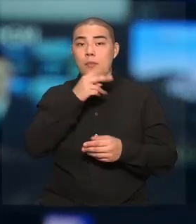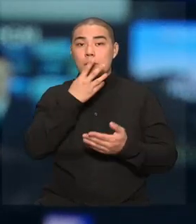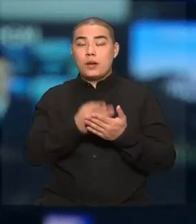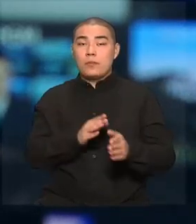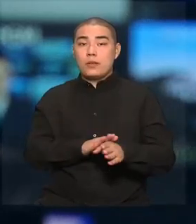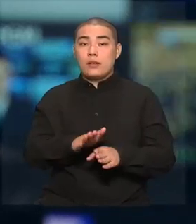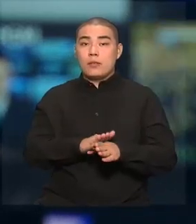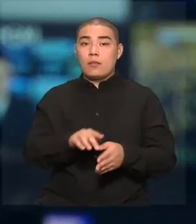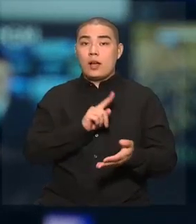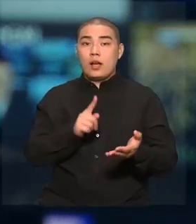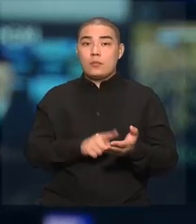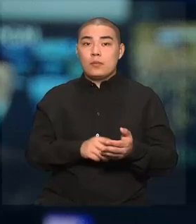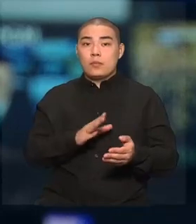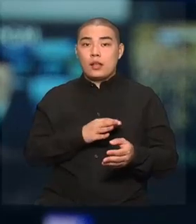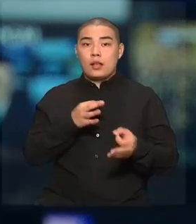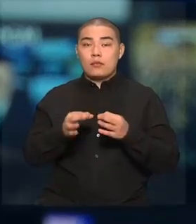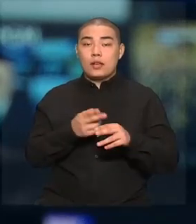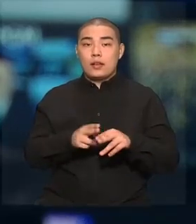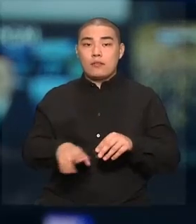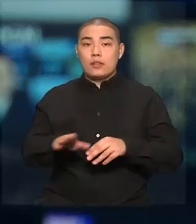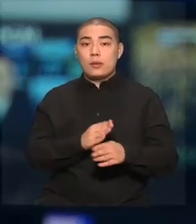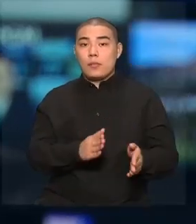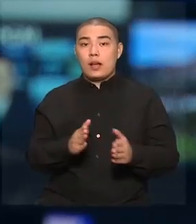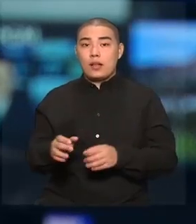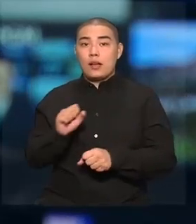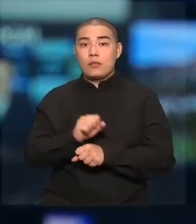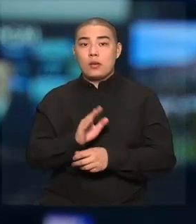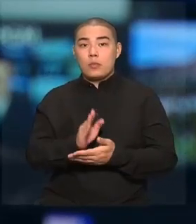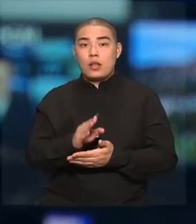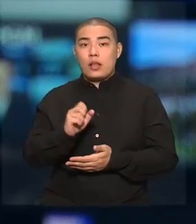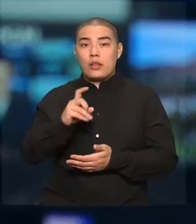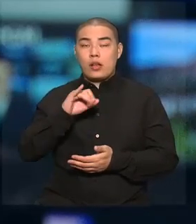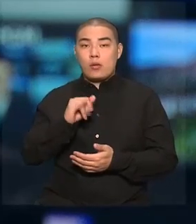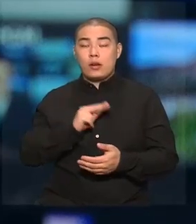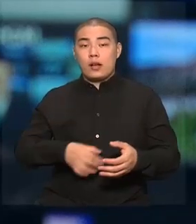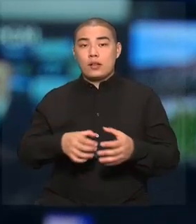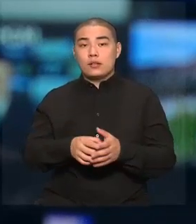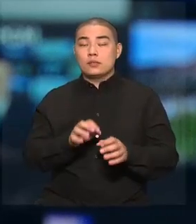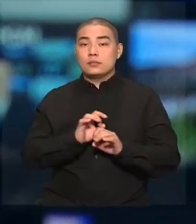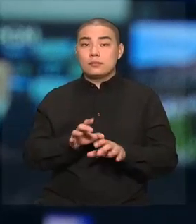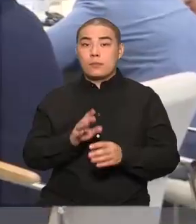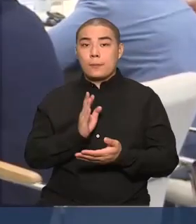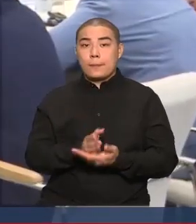толғандыратын сұрақтарды тізіп келген. Солардың бір қатарына тоқталамыз, Атыраудан нысаналы ығыл тарқатады.